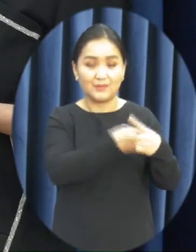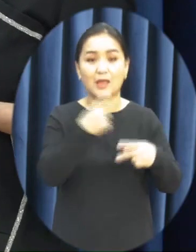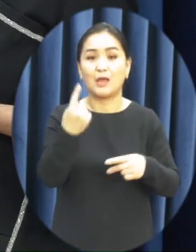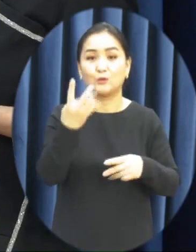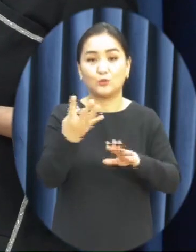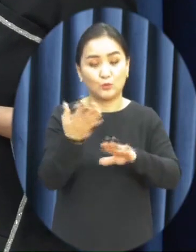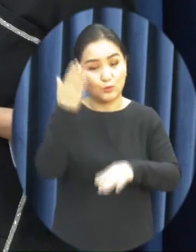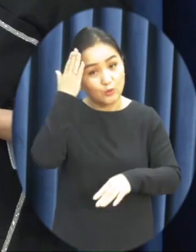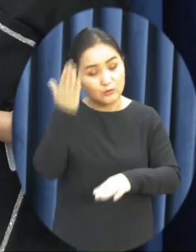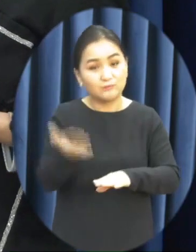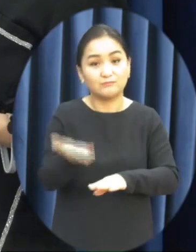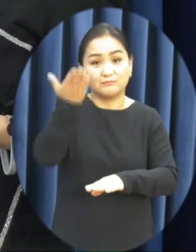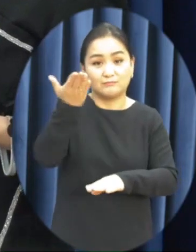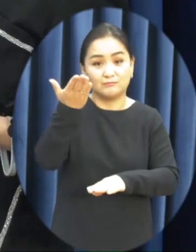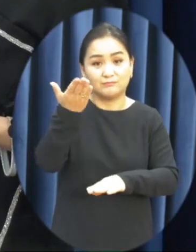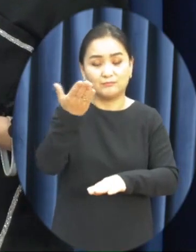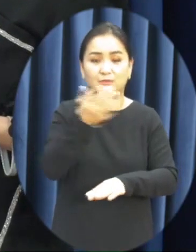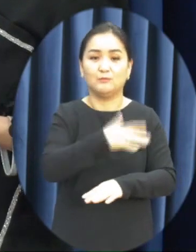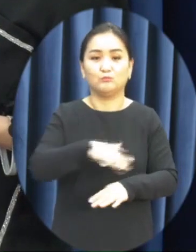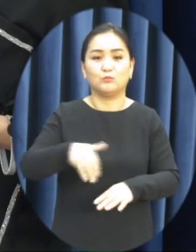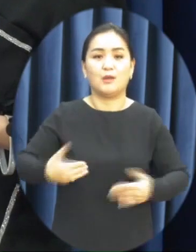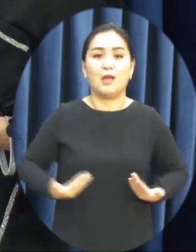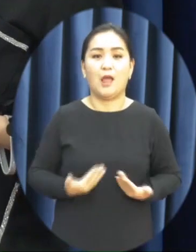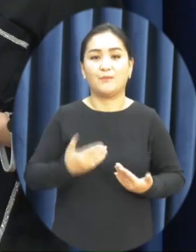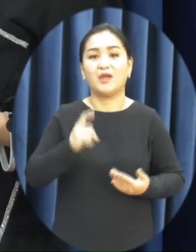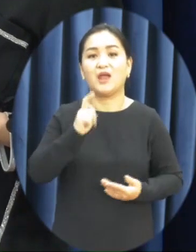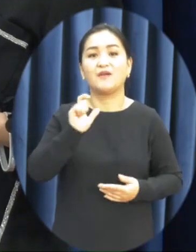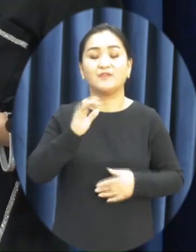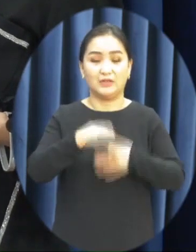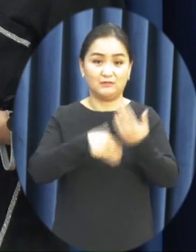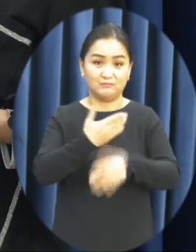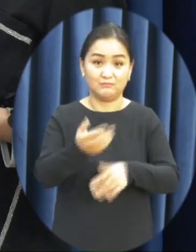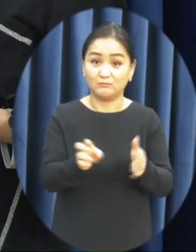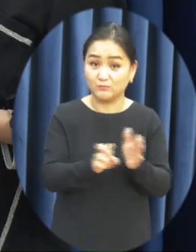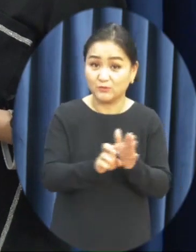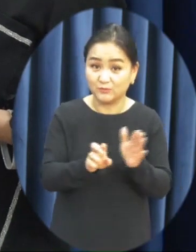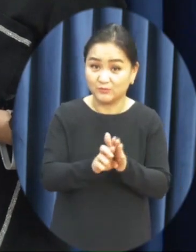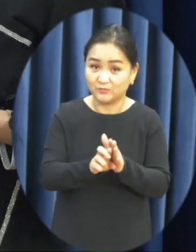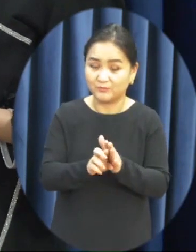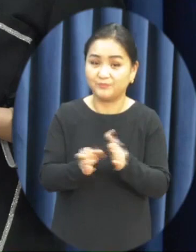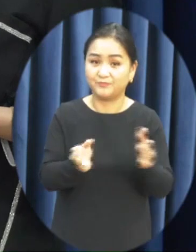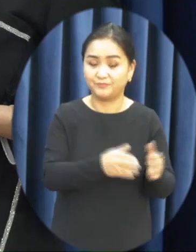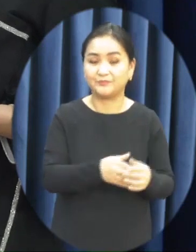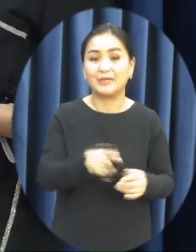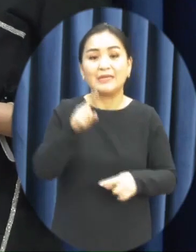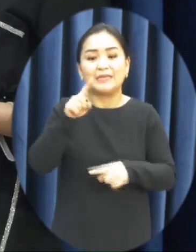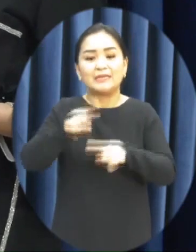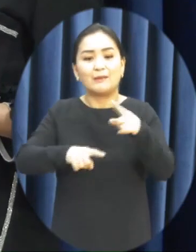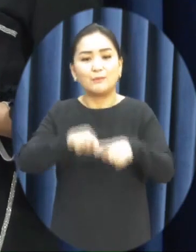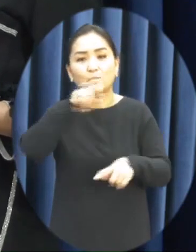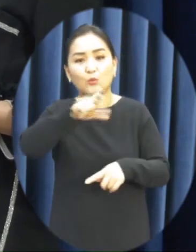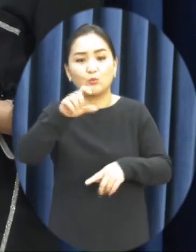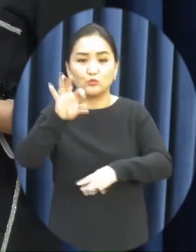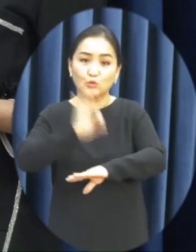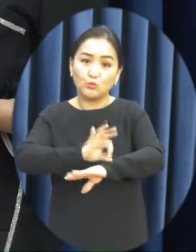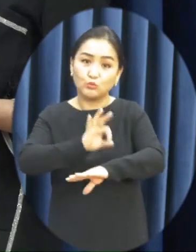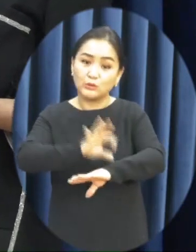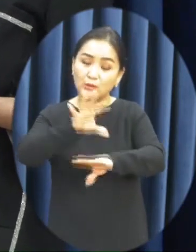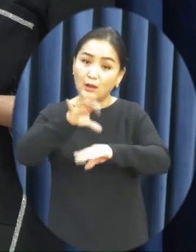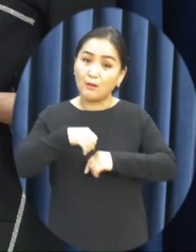པའི དགས གསྤོད